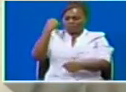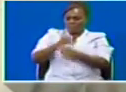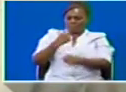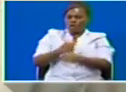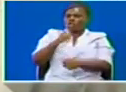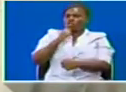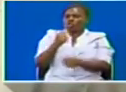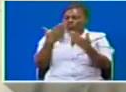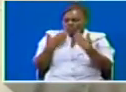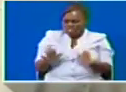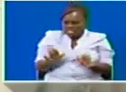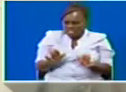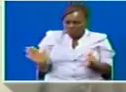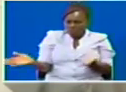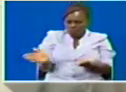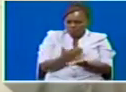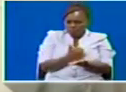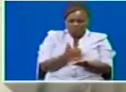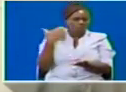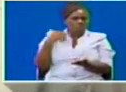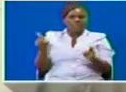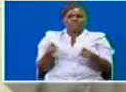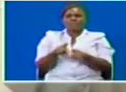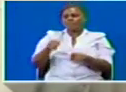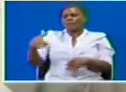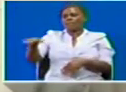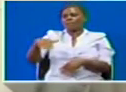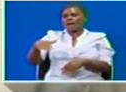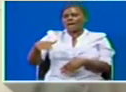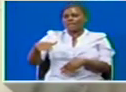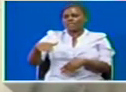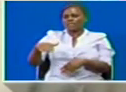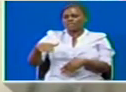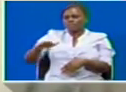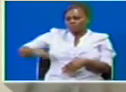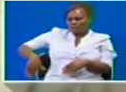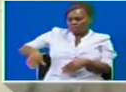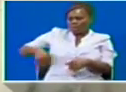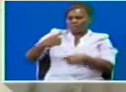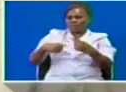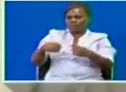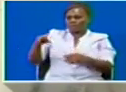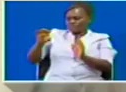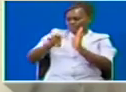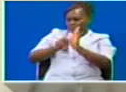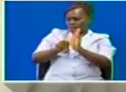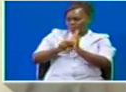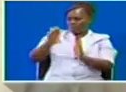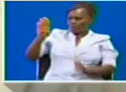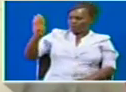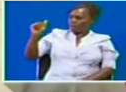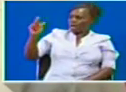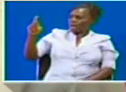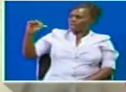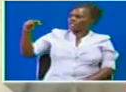kwamba tu kumaliza wachangili, tungependa pia waone sehemu zenye imewachwa nyuma kimaendeleo kama Baringo East. Waone ya